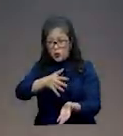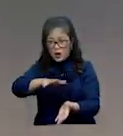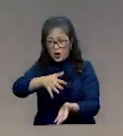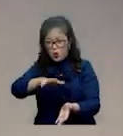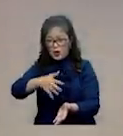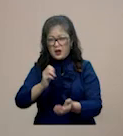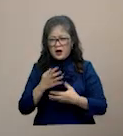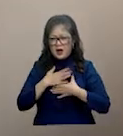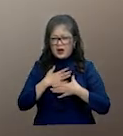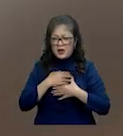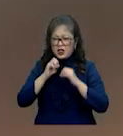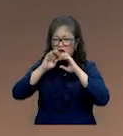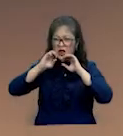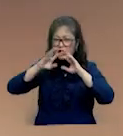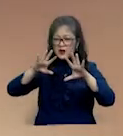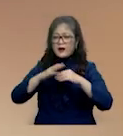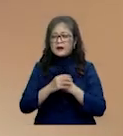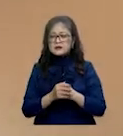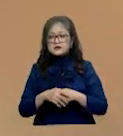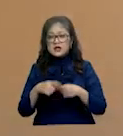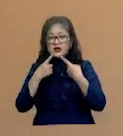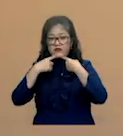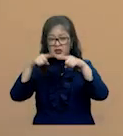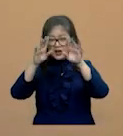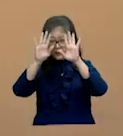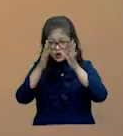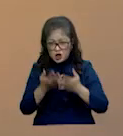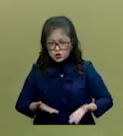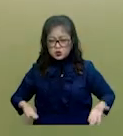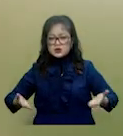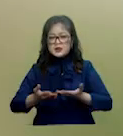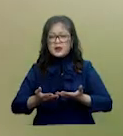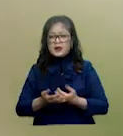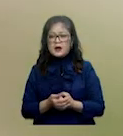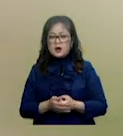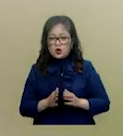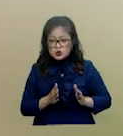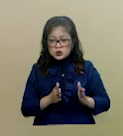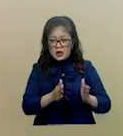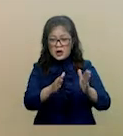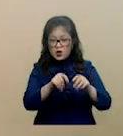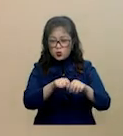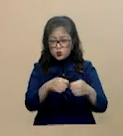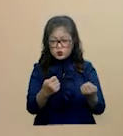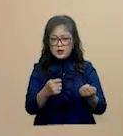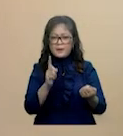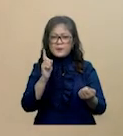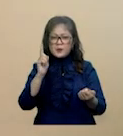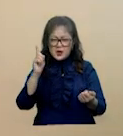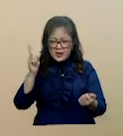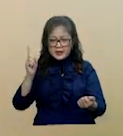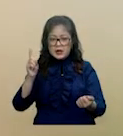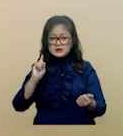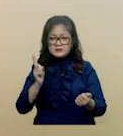yang kesulitan saat melintas jalan Batu Jomba viral di media sosial. Kondisi jalanan rusak selain membahayakan pengguna jalan juga merugikan